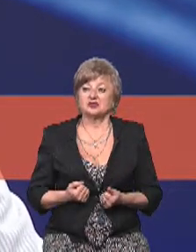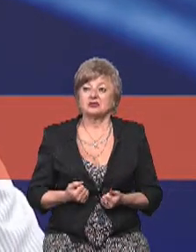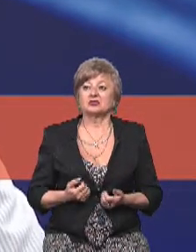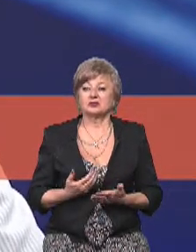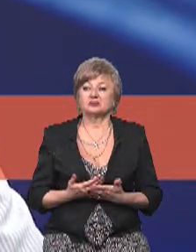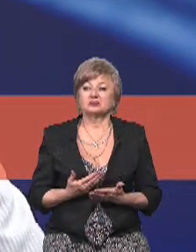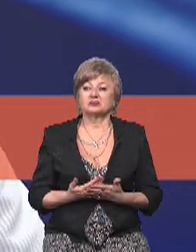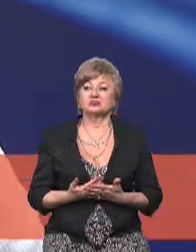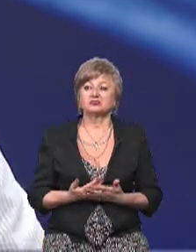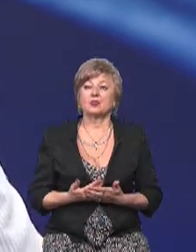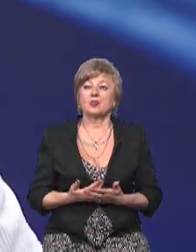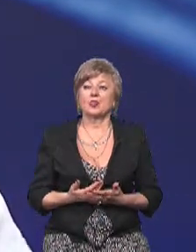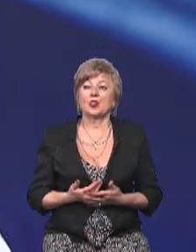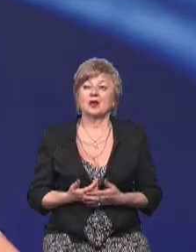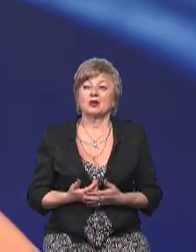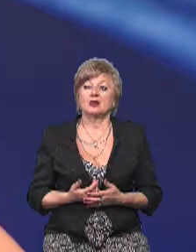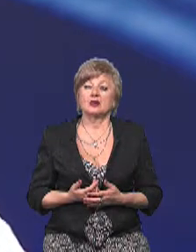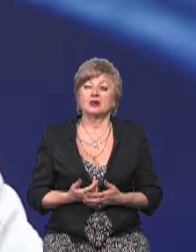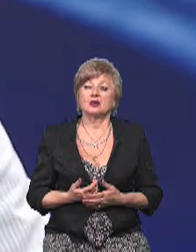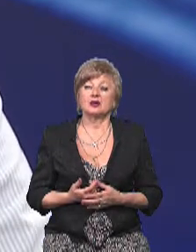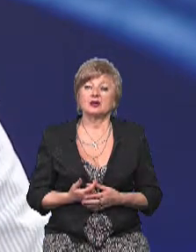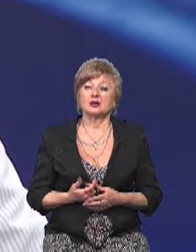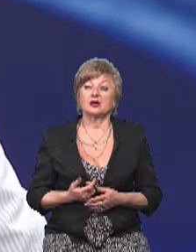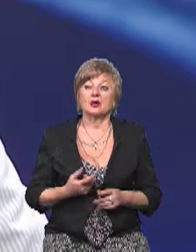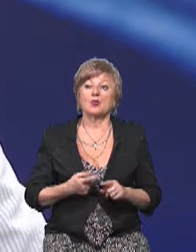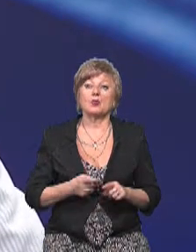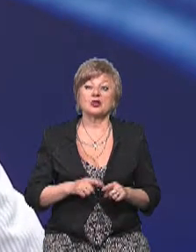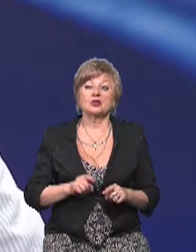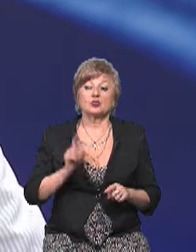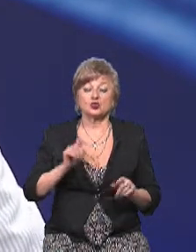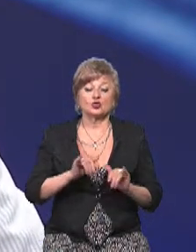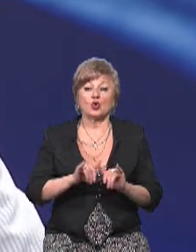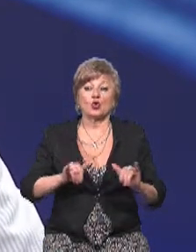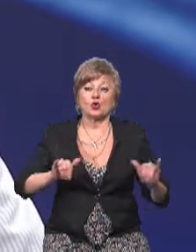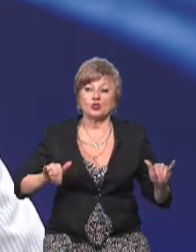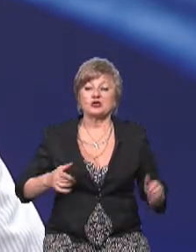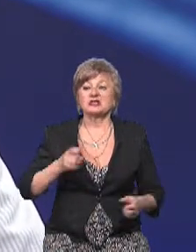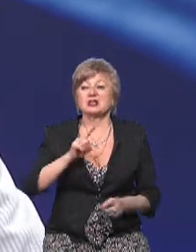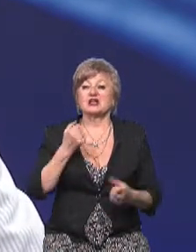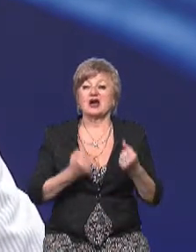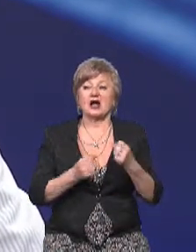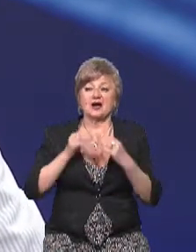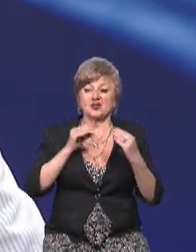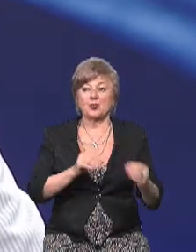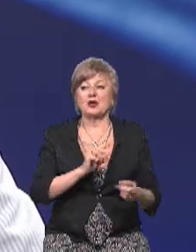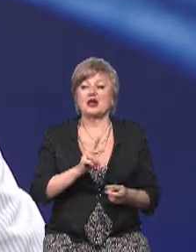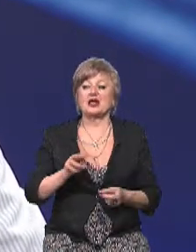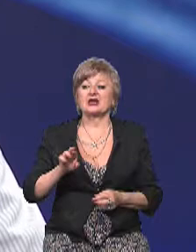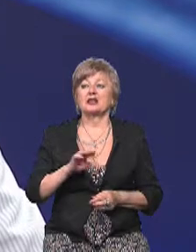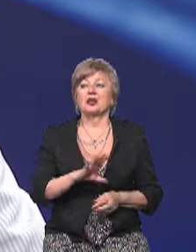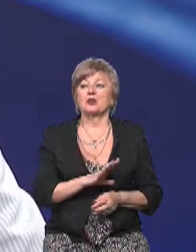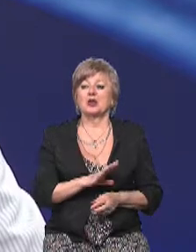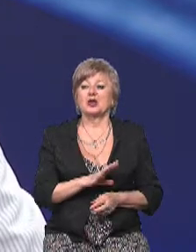Ну, 10 років такого не може бути, так, звичайно. Тому що це розповсюджувалось на автомобілі, які були